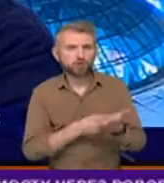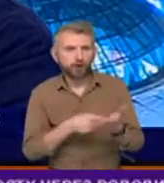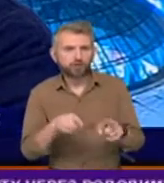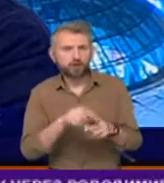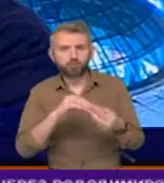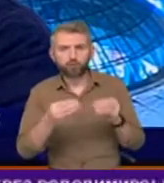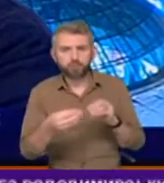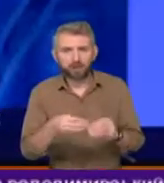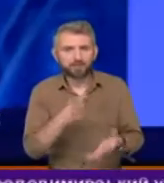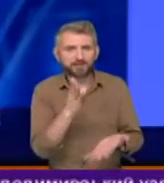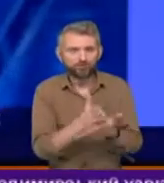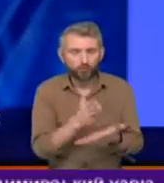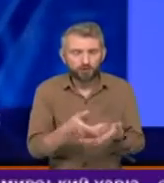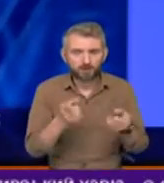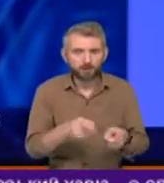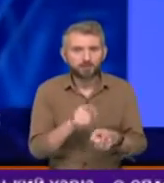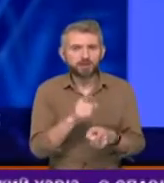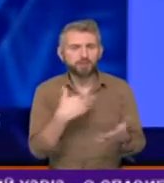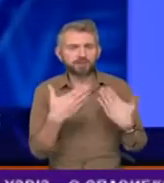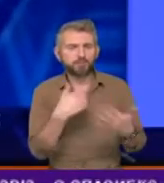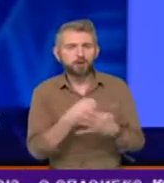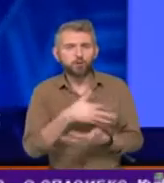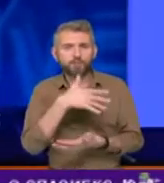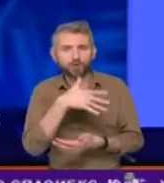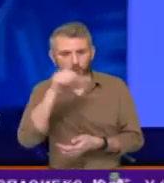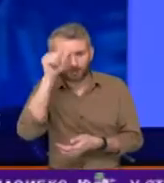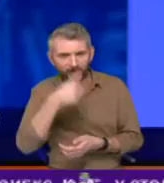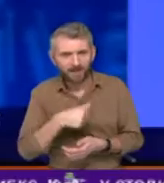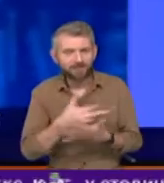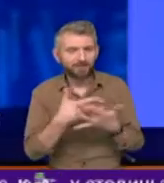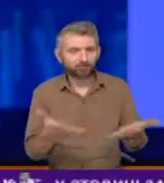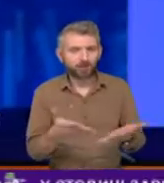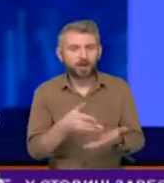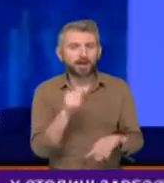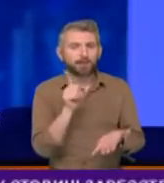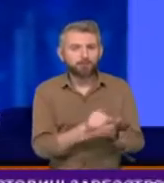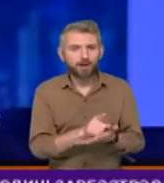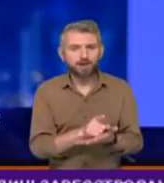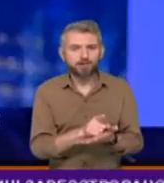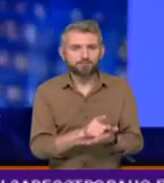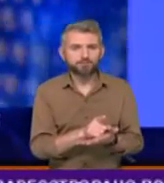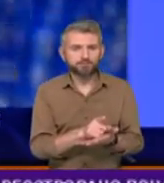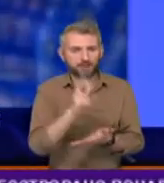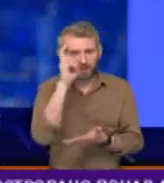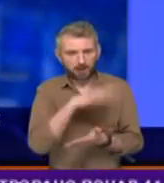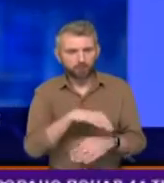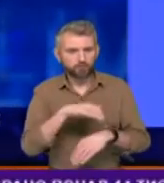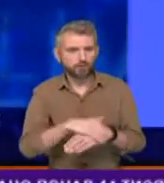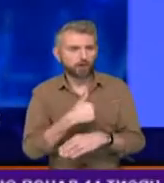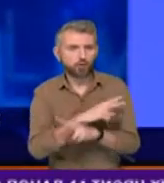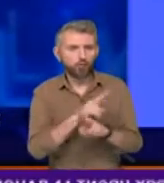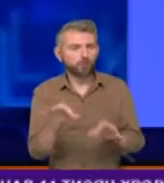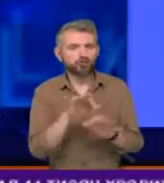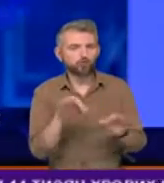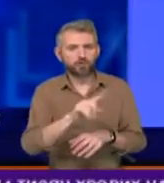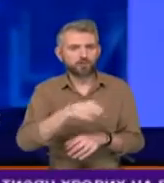проблеми існують насправді. Там ставлення до Македонії в Греції, інші моменти. Має країна констатувати, я ні в кого не буду нічого